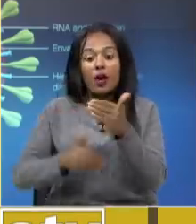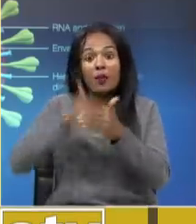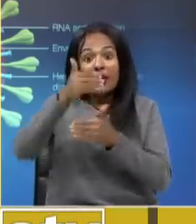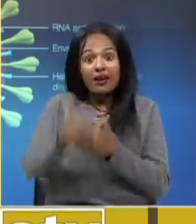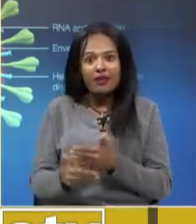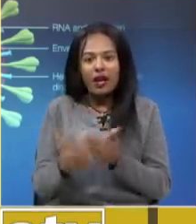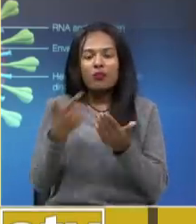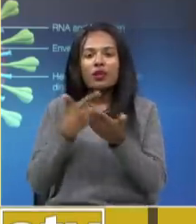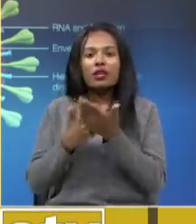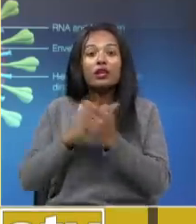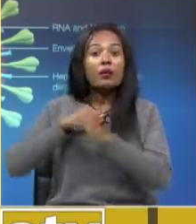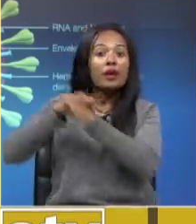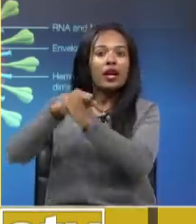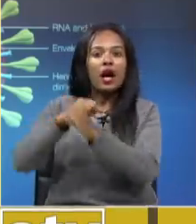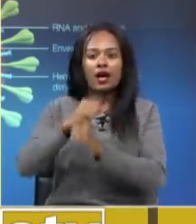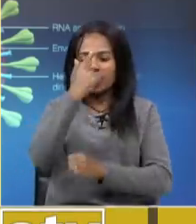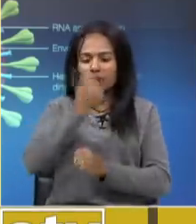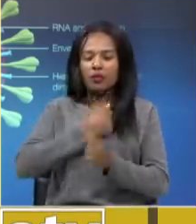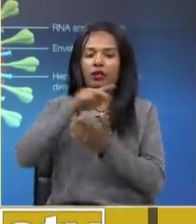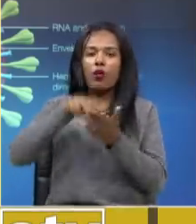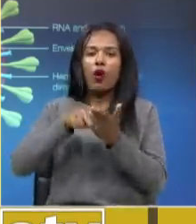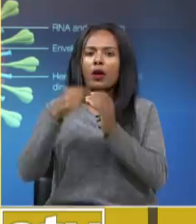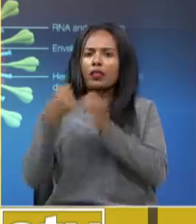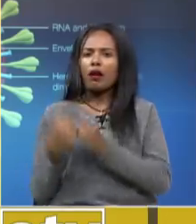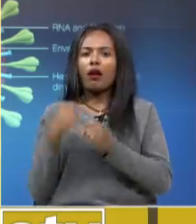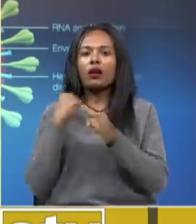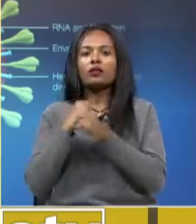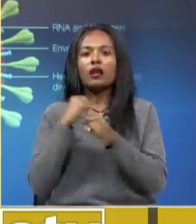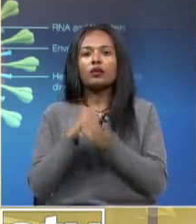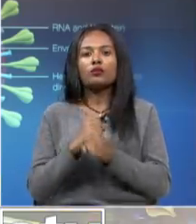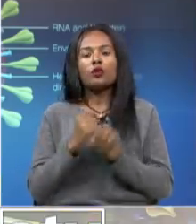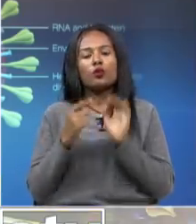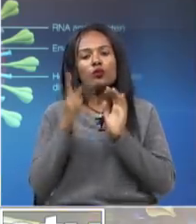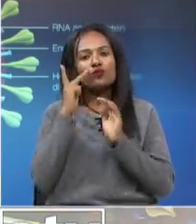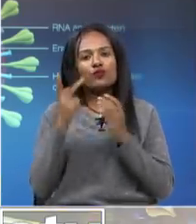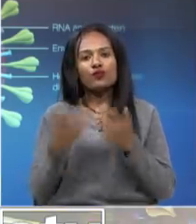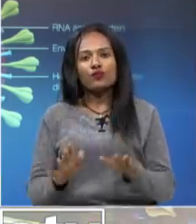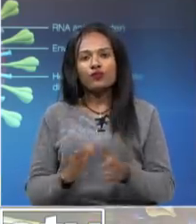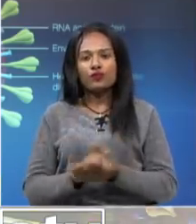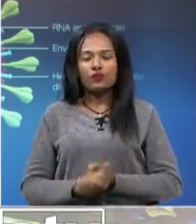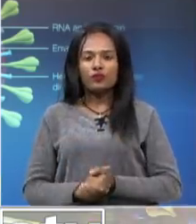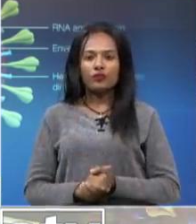ወረርሽኙን ለመግታት የእምነት ተቋማት የተጠናከረ ስራ እንደሚሰሩም ተመላክቷል።